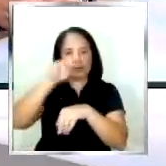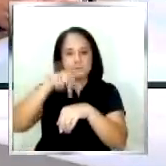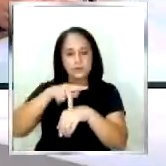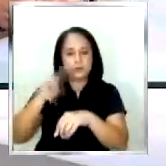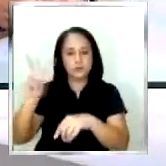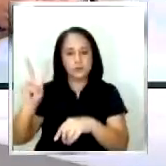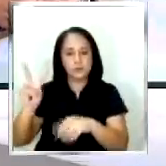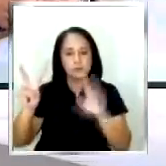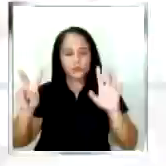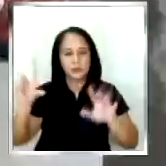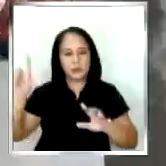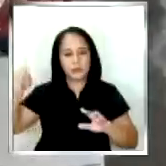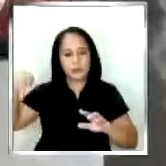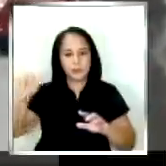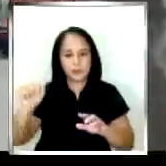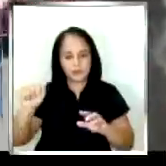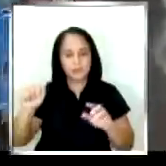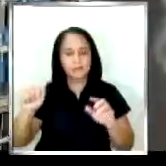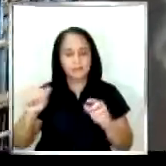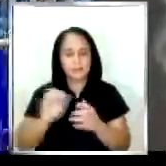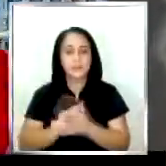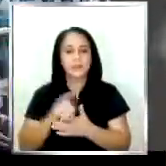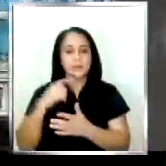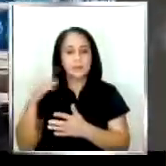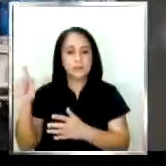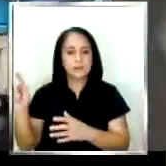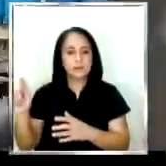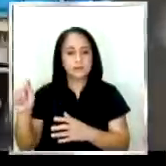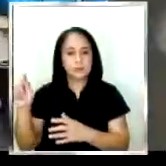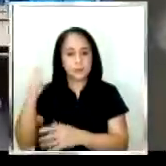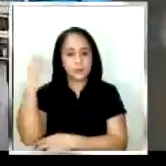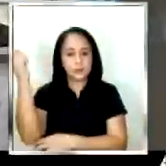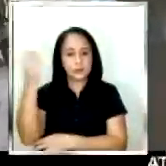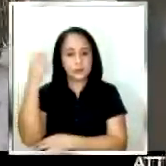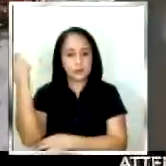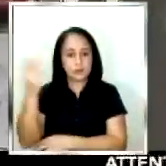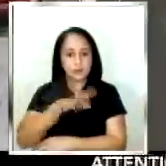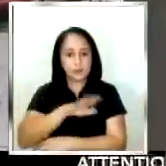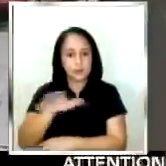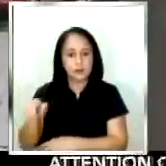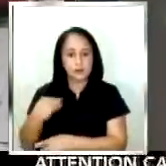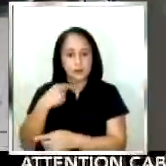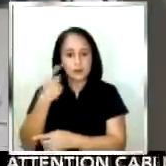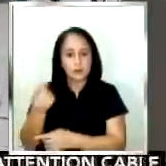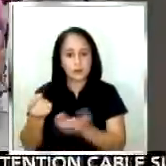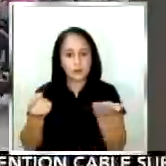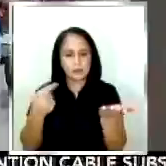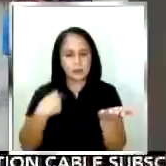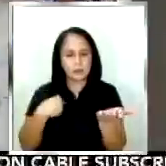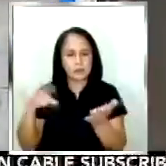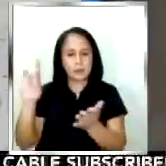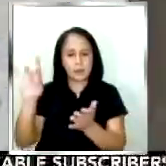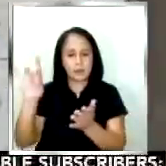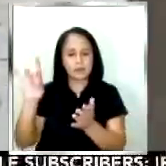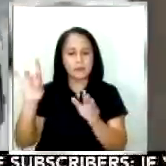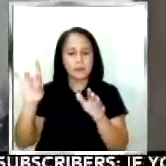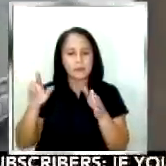ang Amihan. Sa Tugigaraw, Cagayan nga, tuloy-tuloy ang pag-ulan kaya walong kalsada ang binaha. Ayon sa Cagayan